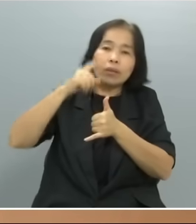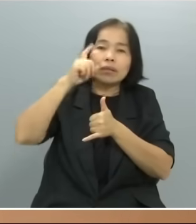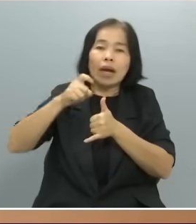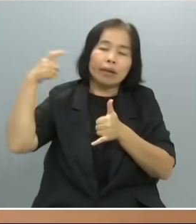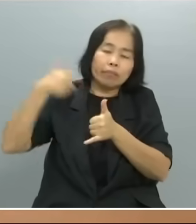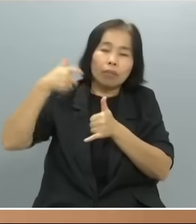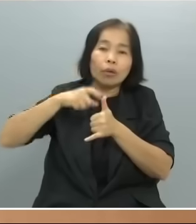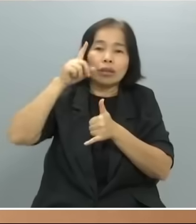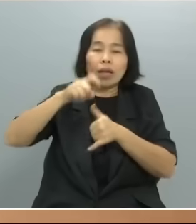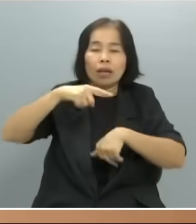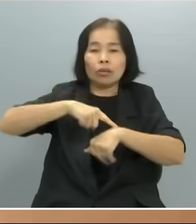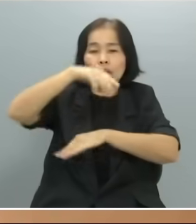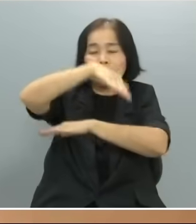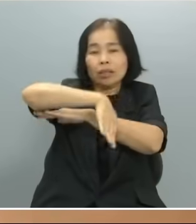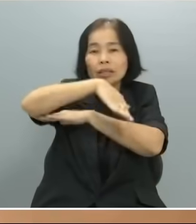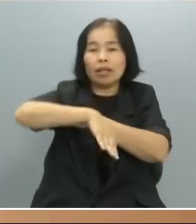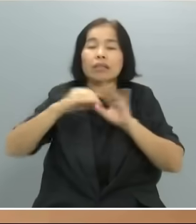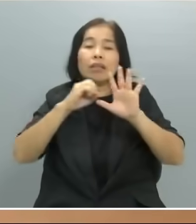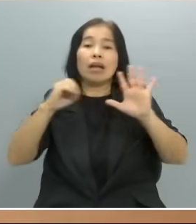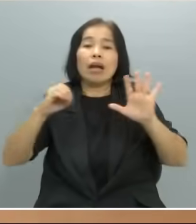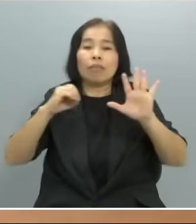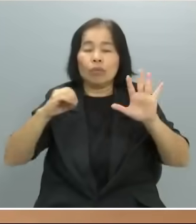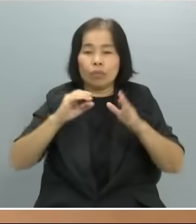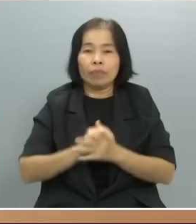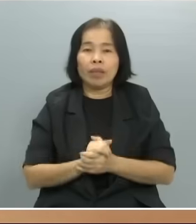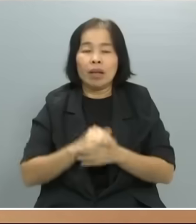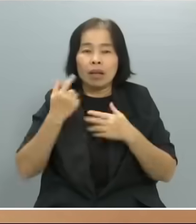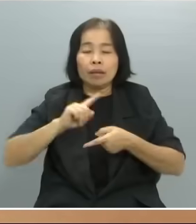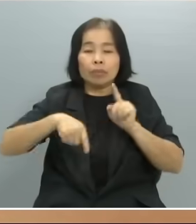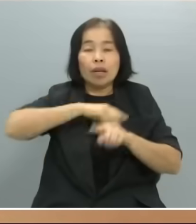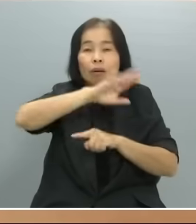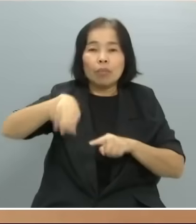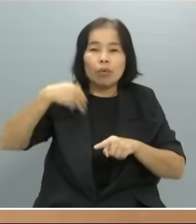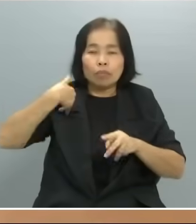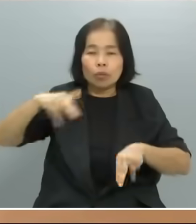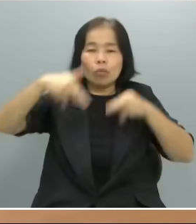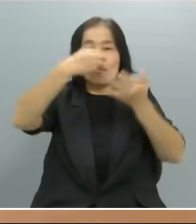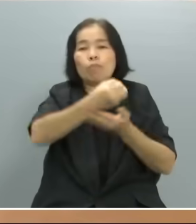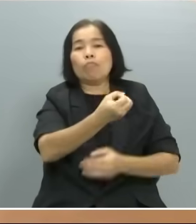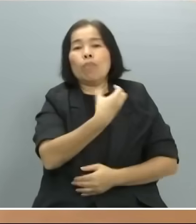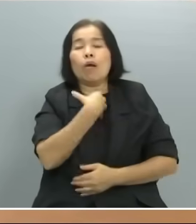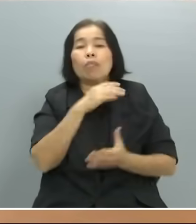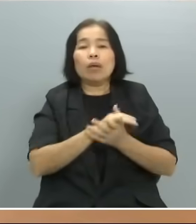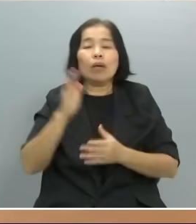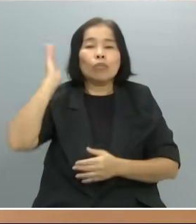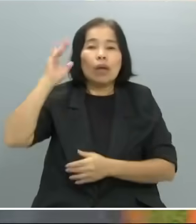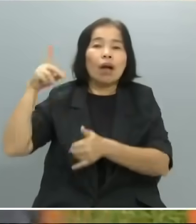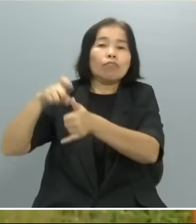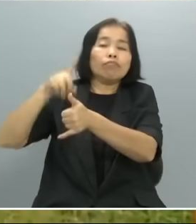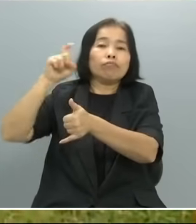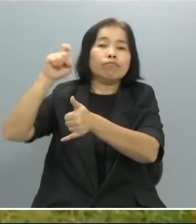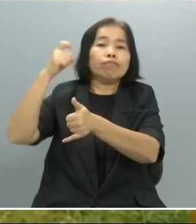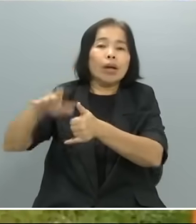นกว่าๆไปจนถึงเที่ยงคเพื่อนคนงานในแคมป์ก็วิดีโอคอมาบอกนะคะว่าสามีถูกยิงเสีย